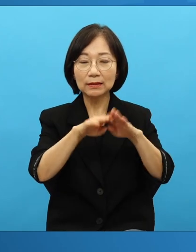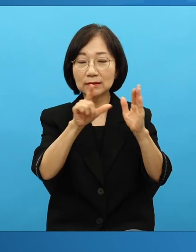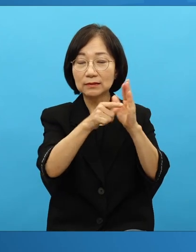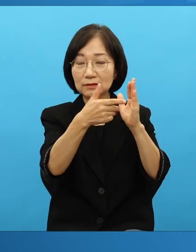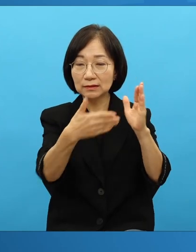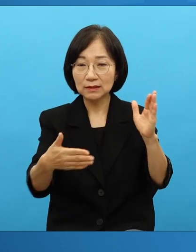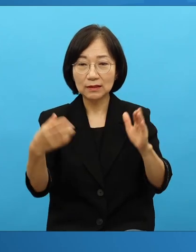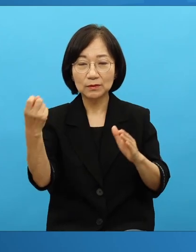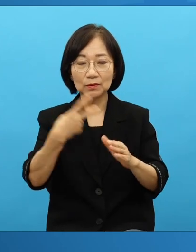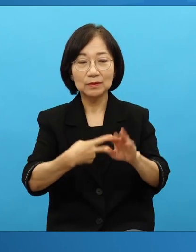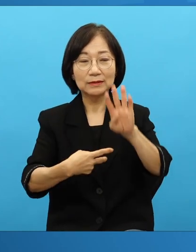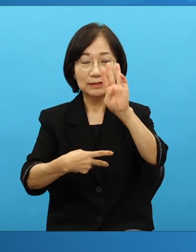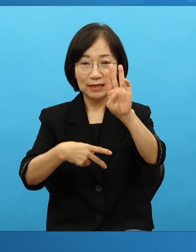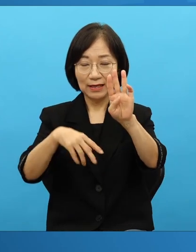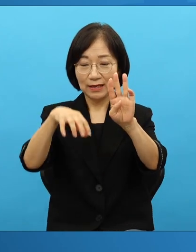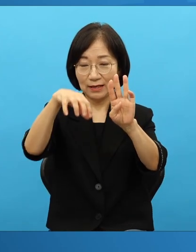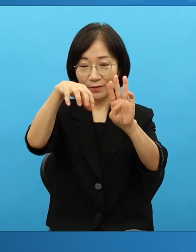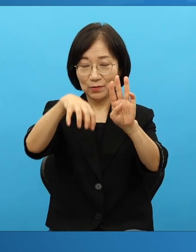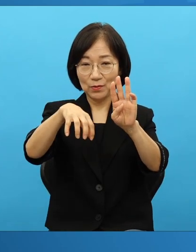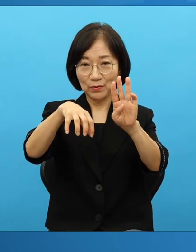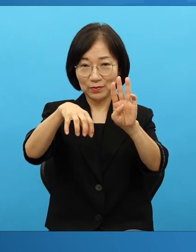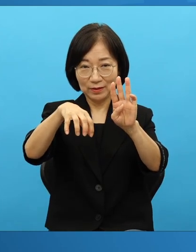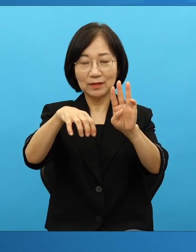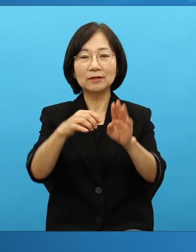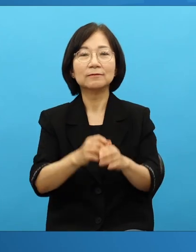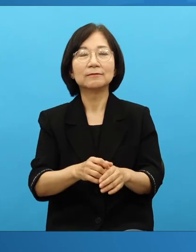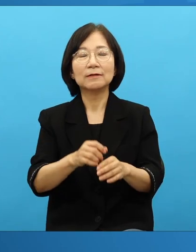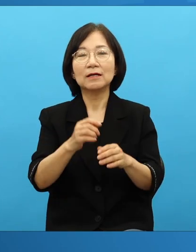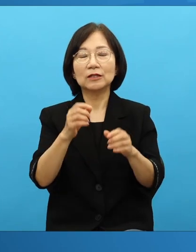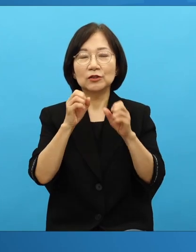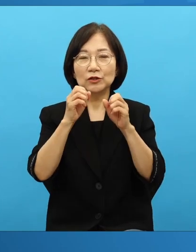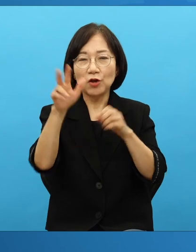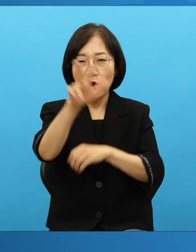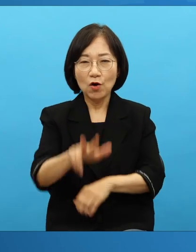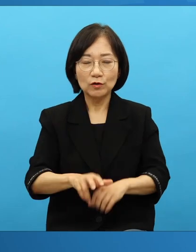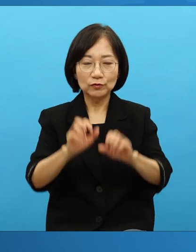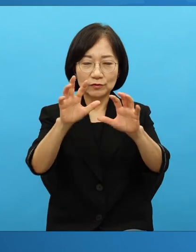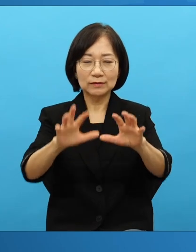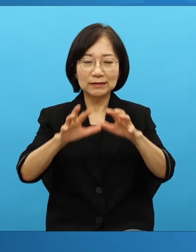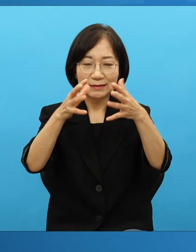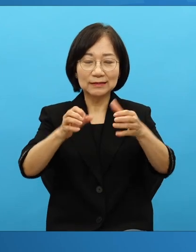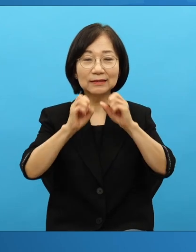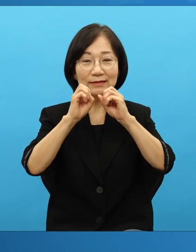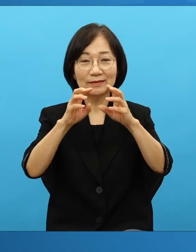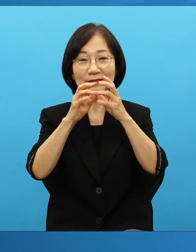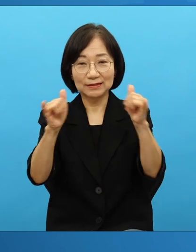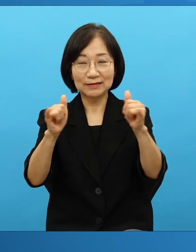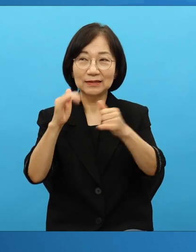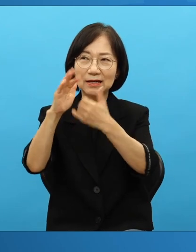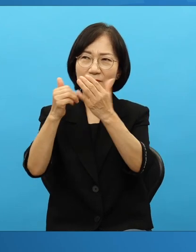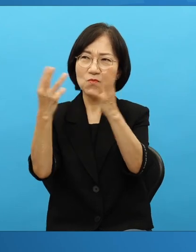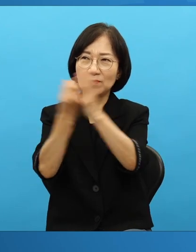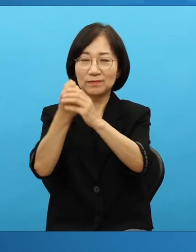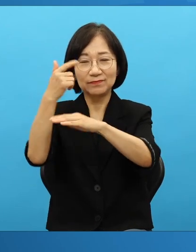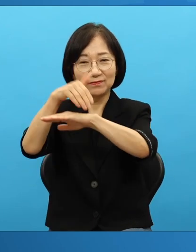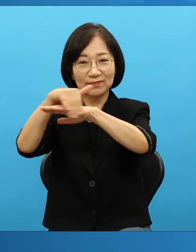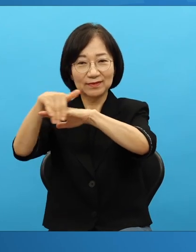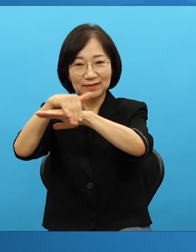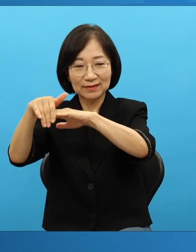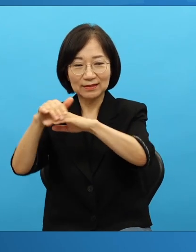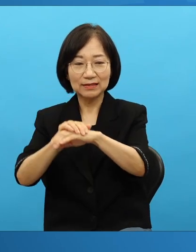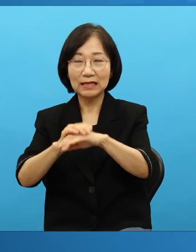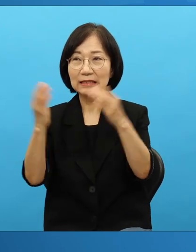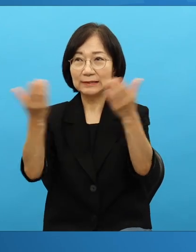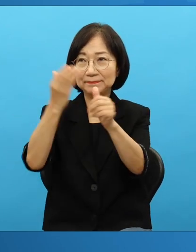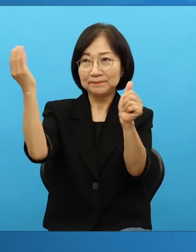세 가지 뜰을 두고 전국과 전 세계 전도자들이 하나님의 절대 계획과 미션을